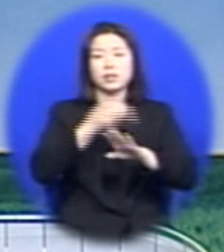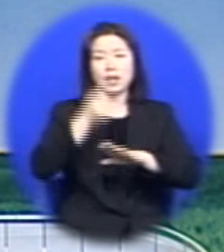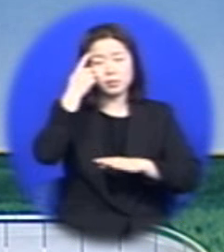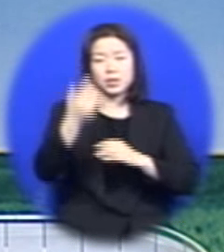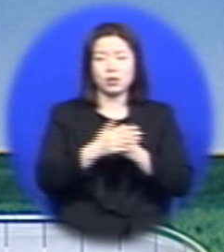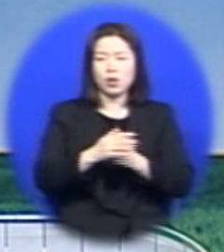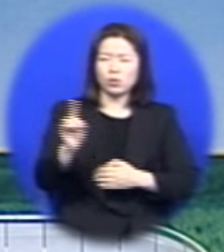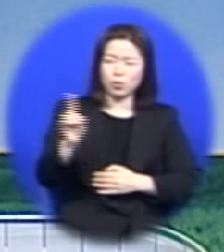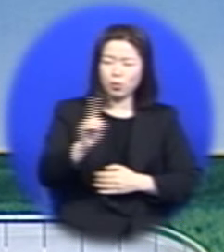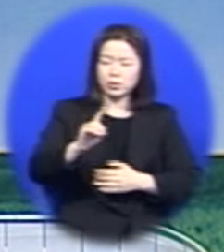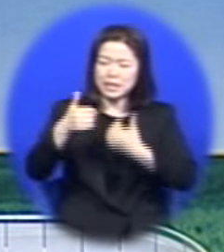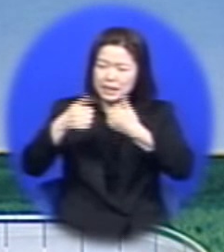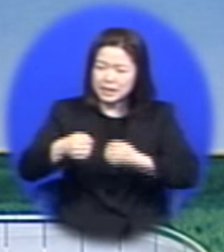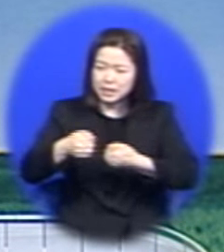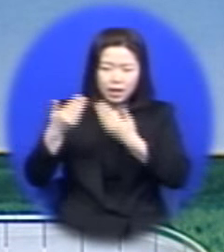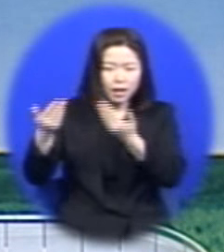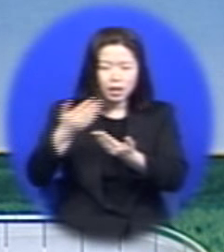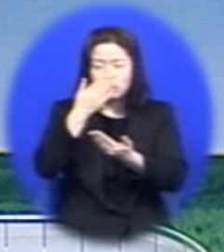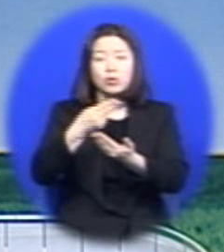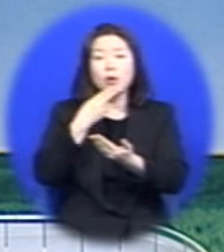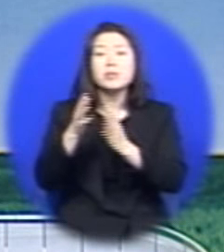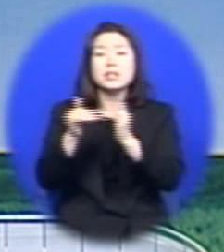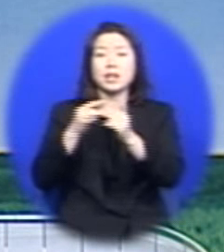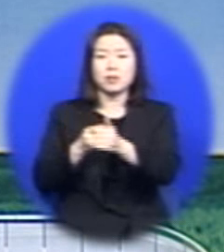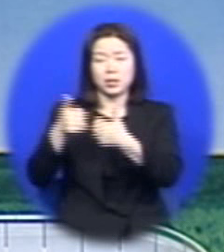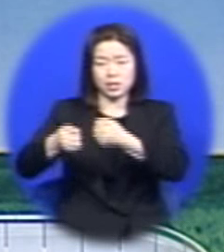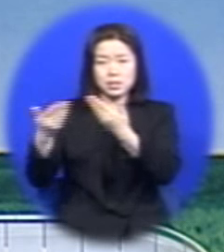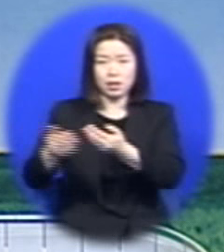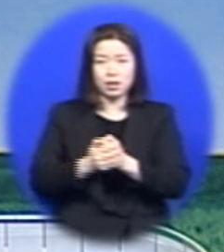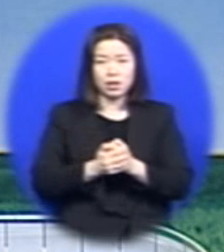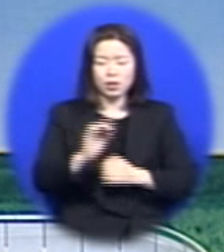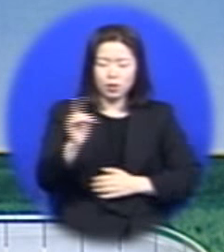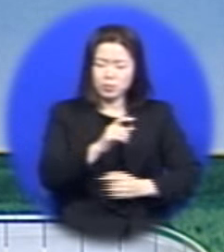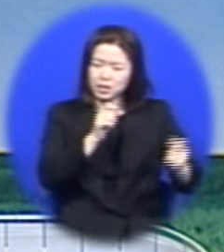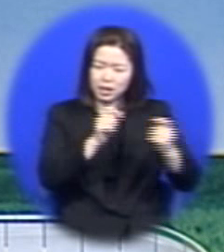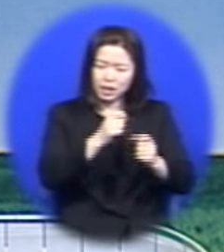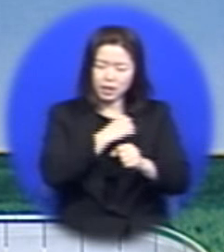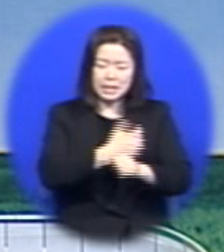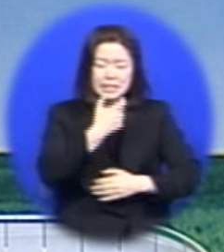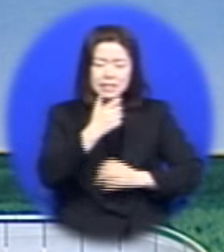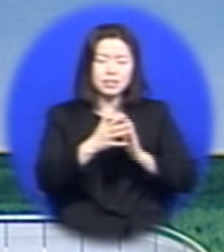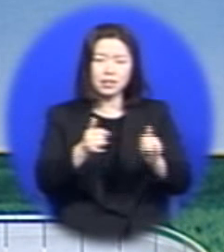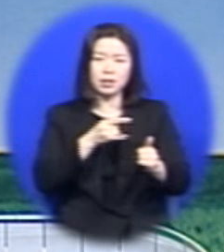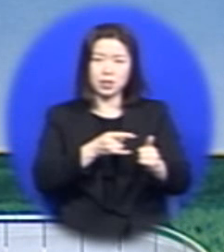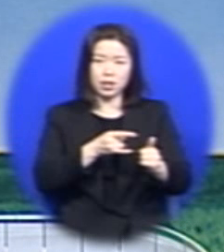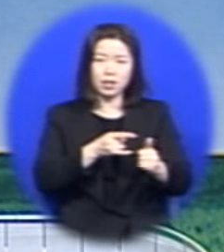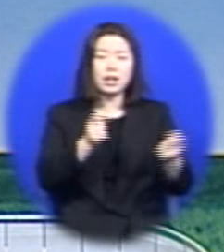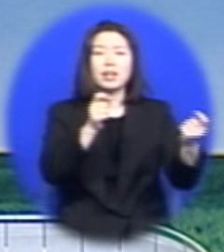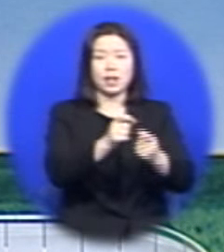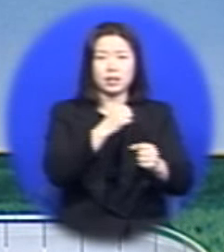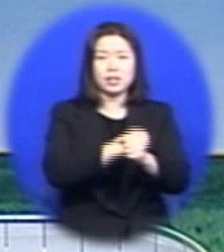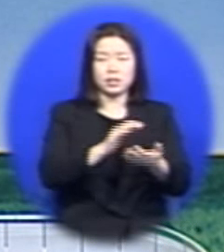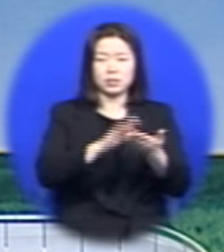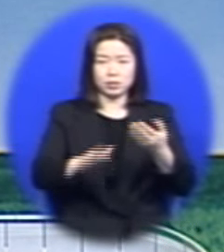수 없는 사람에게 인사하는 것입니다. 도무지 가까이 할 수 없는 사람에게 가까이 하는 것입니다. 그게